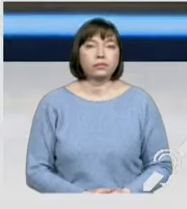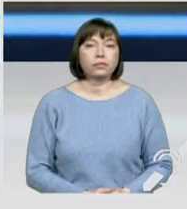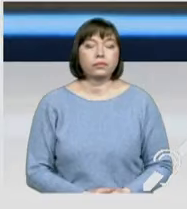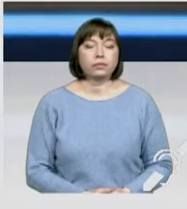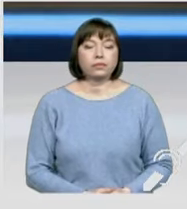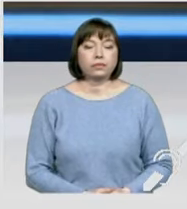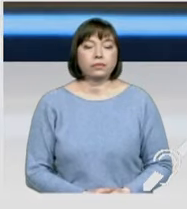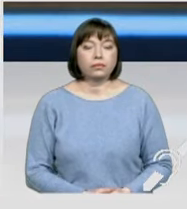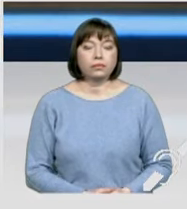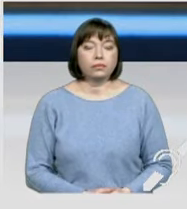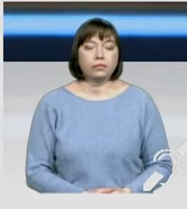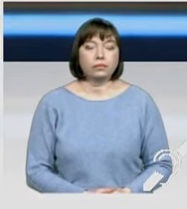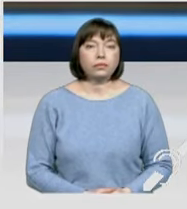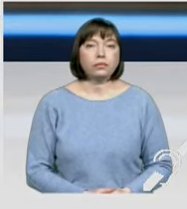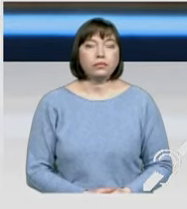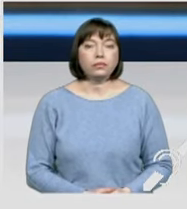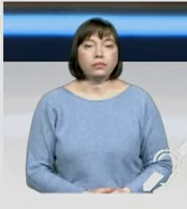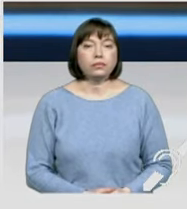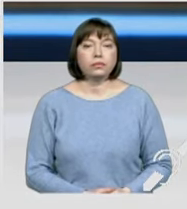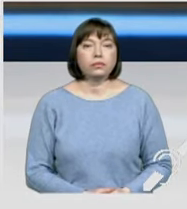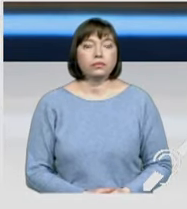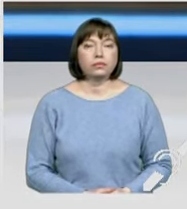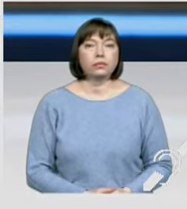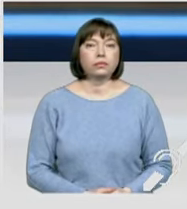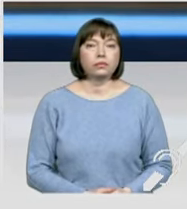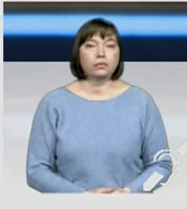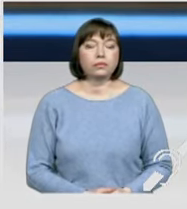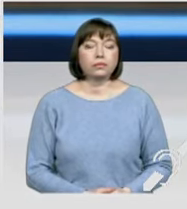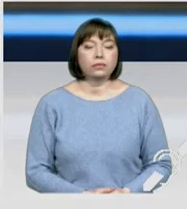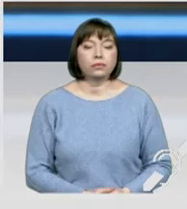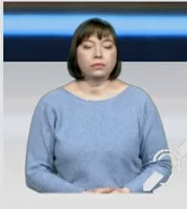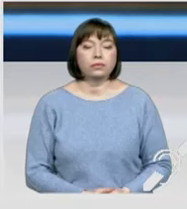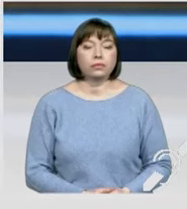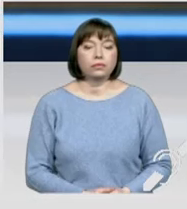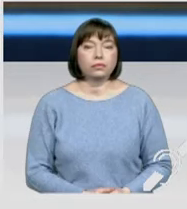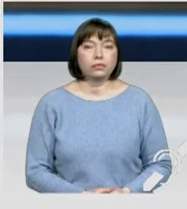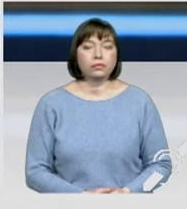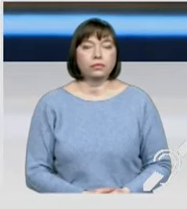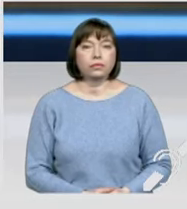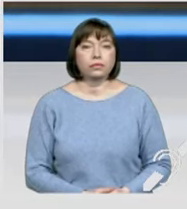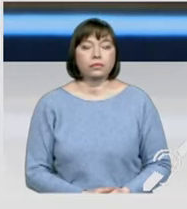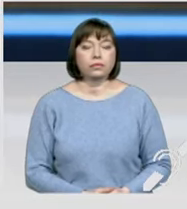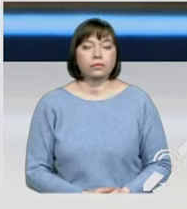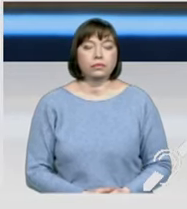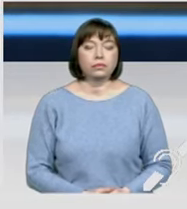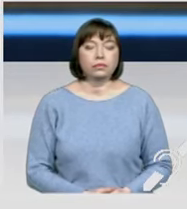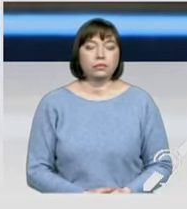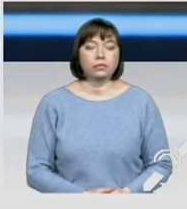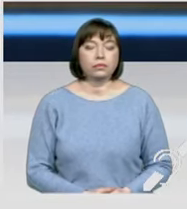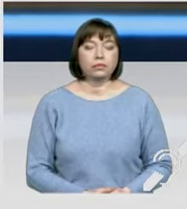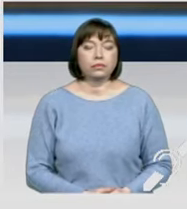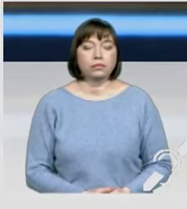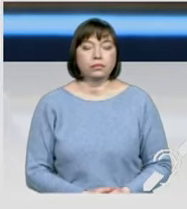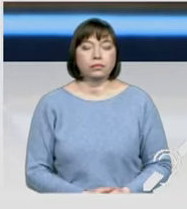this building and some office space as well. And currently the president lives here as